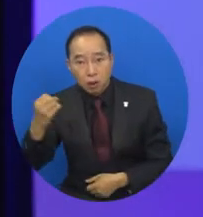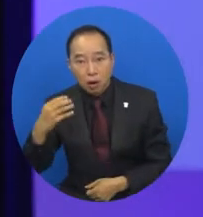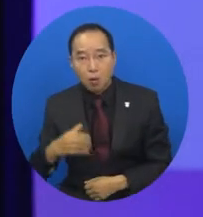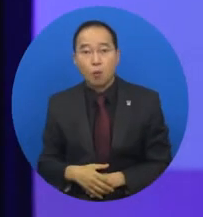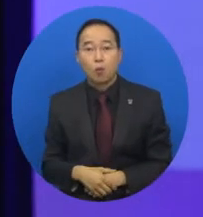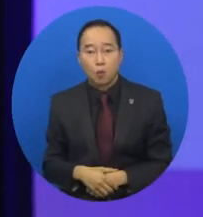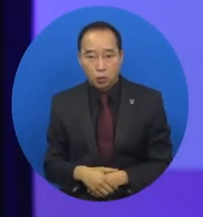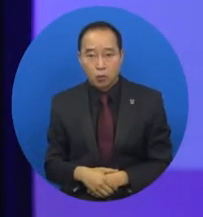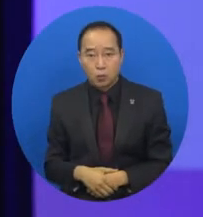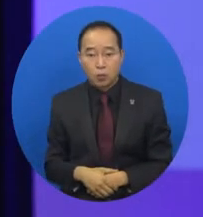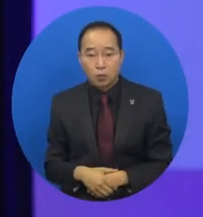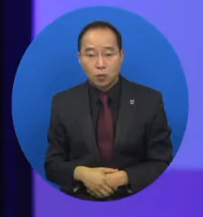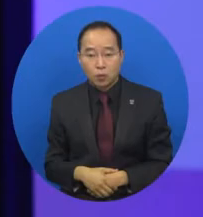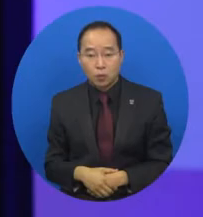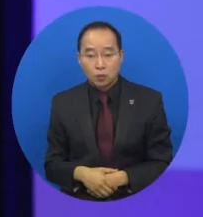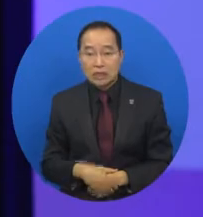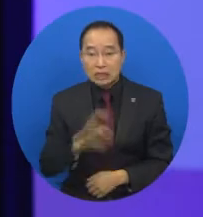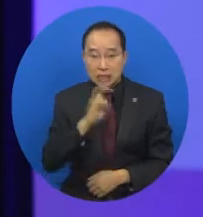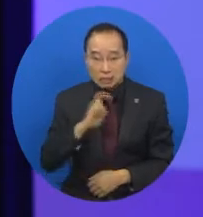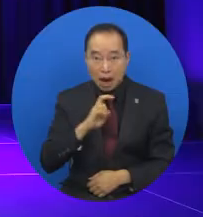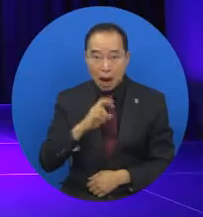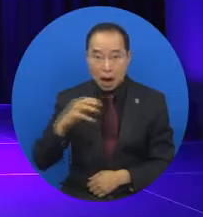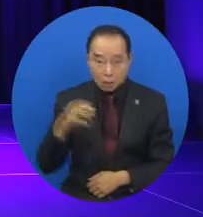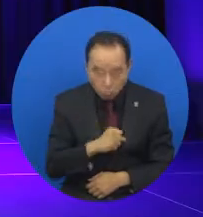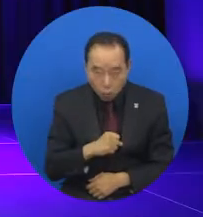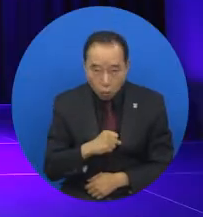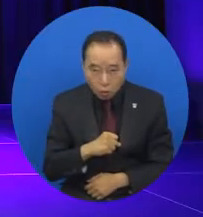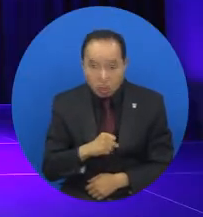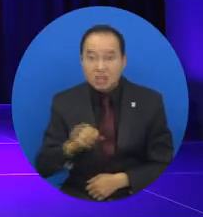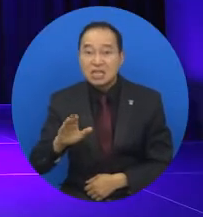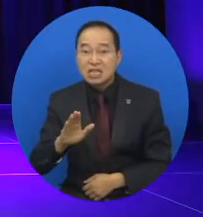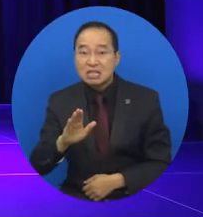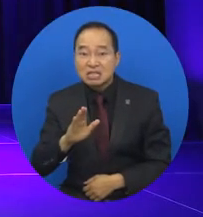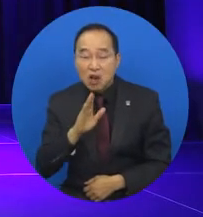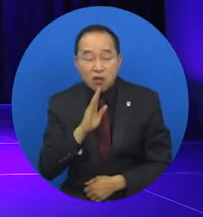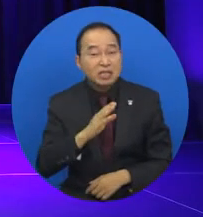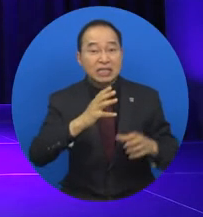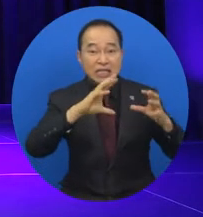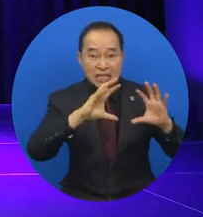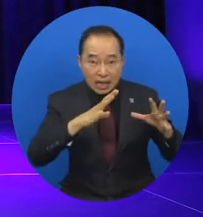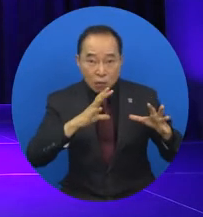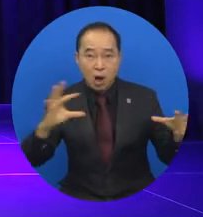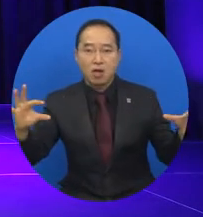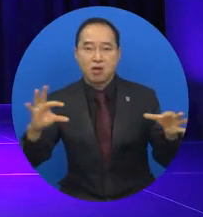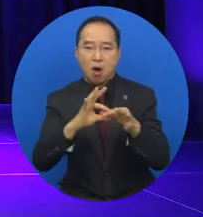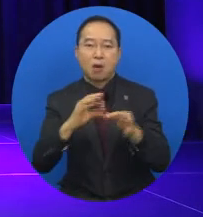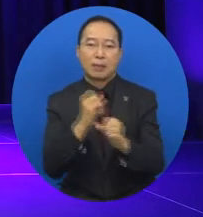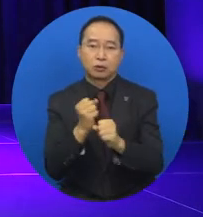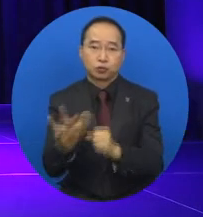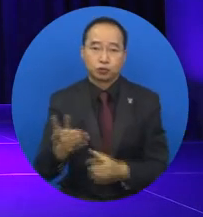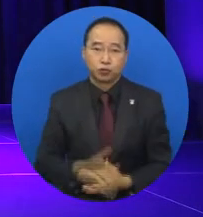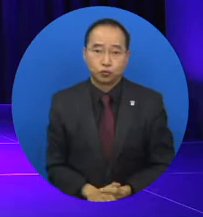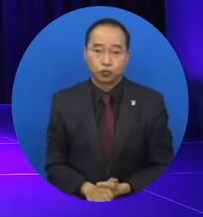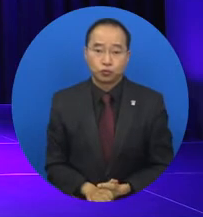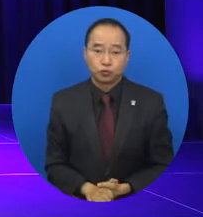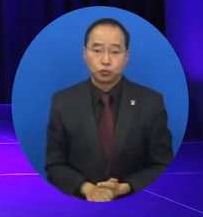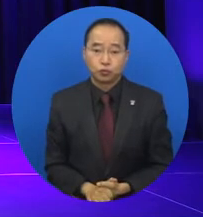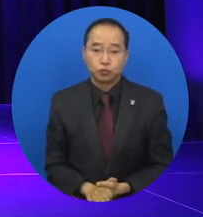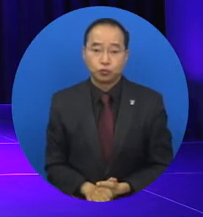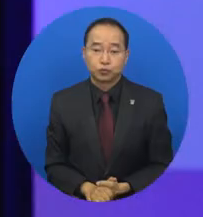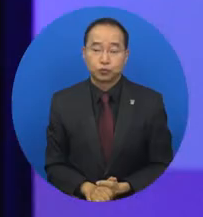음악이라는 하나의 단초를 통해서 그분들이 발로 현실에 내다닐 수 있는 실마리를 찾은